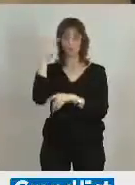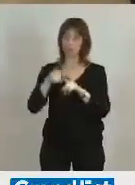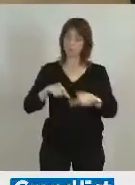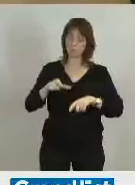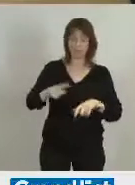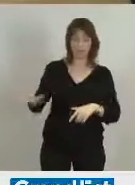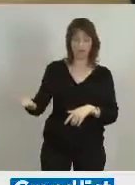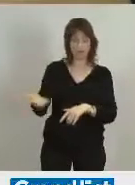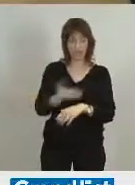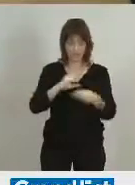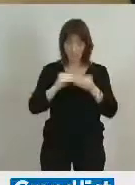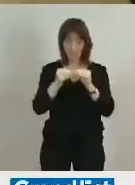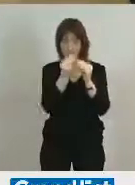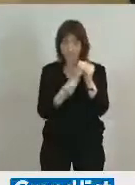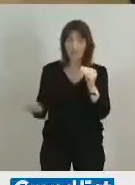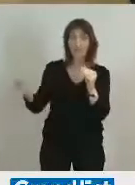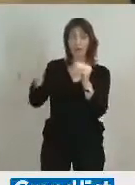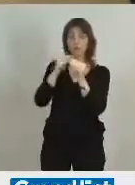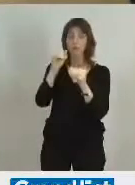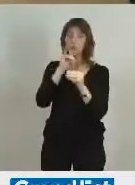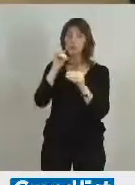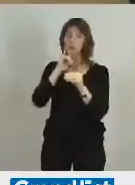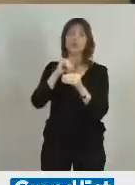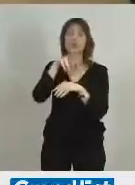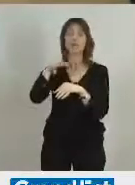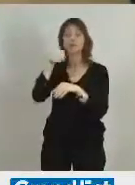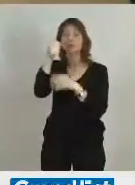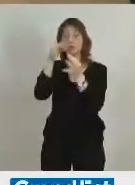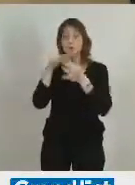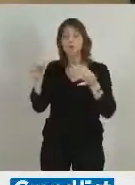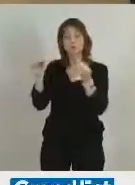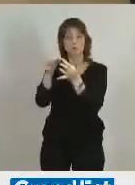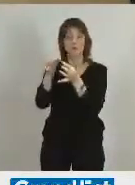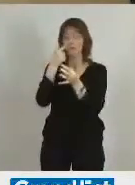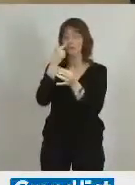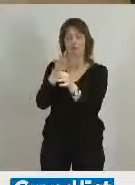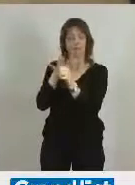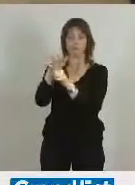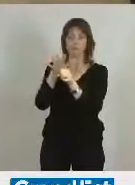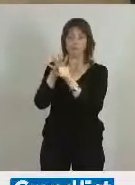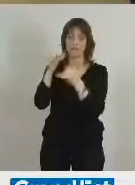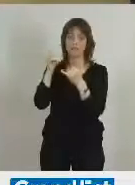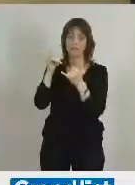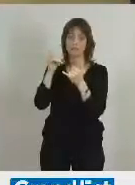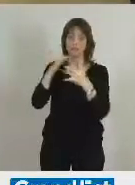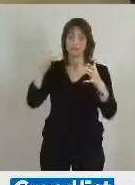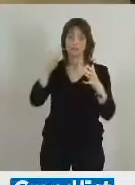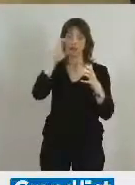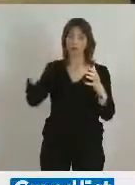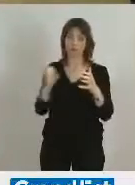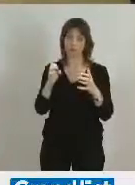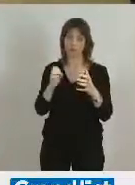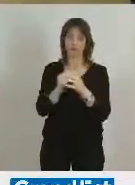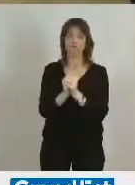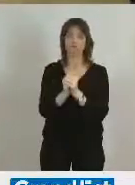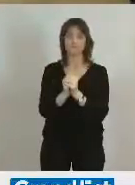le fait que le nombre de petits logements d'une pièce notamment est largement insuffisant sur le Grand Est. Des